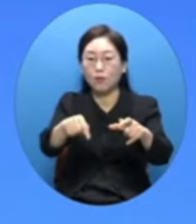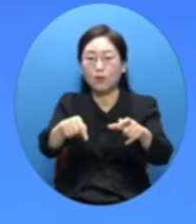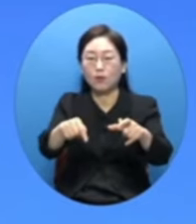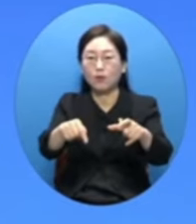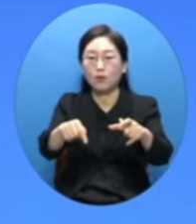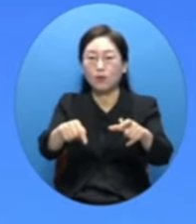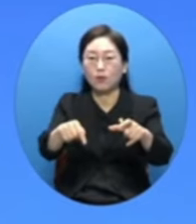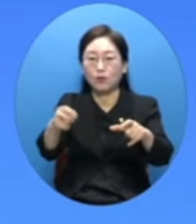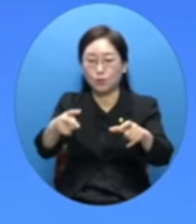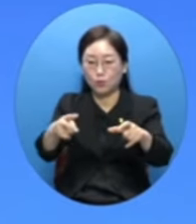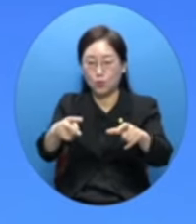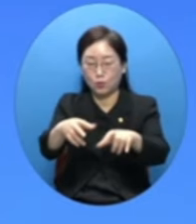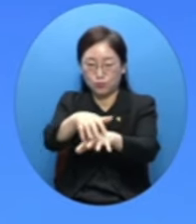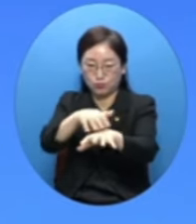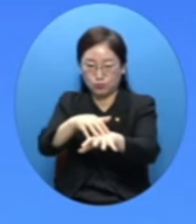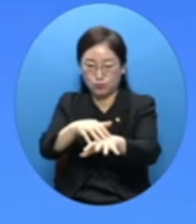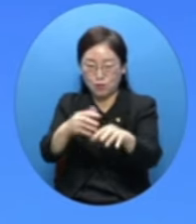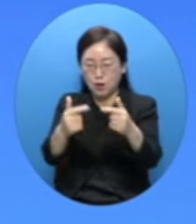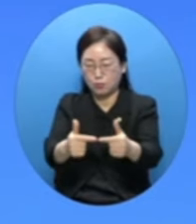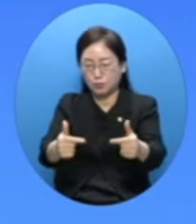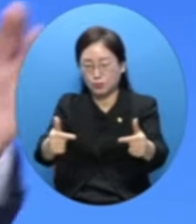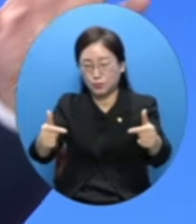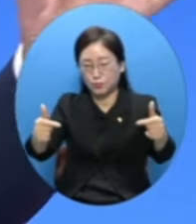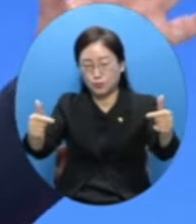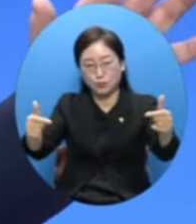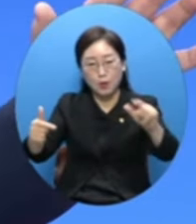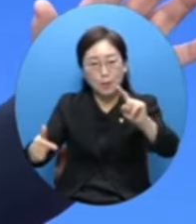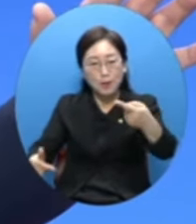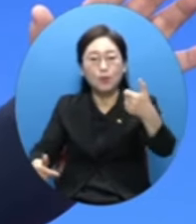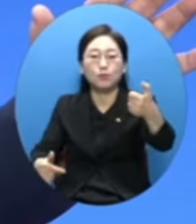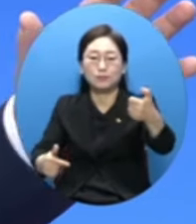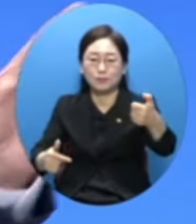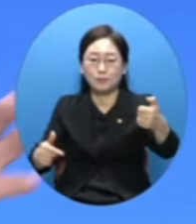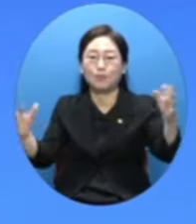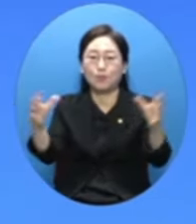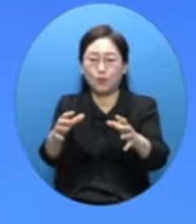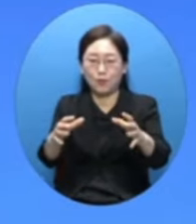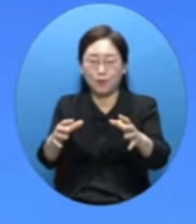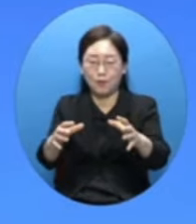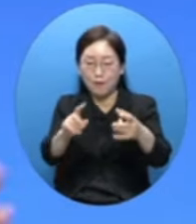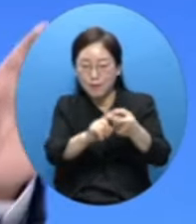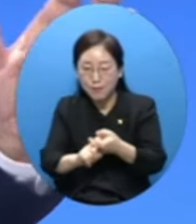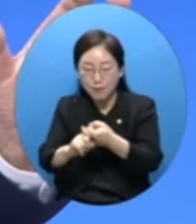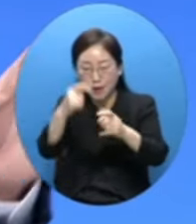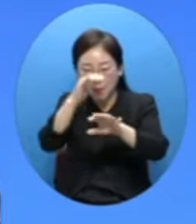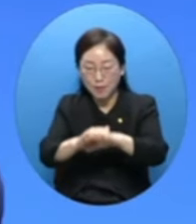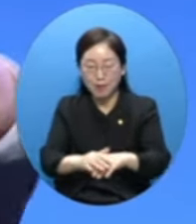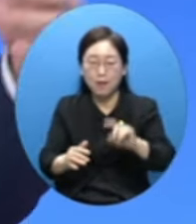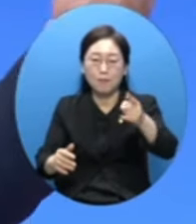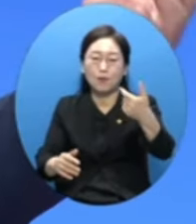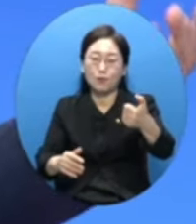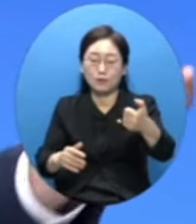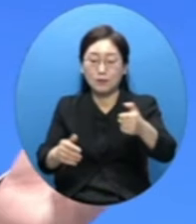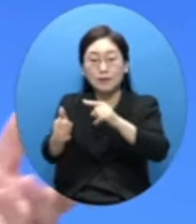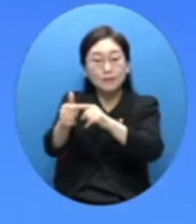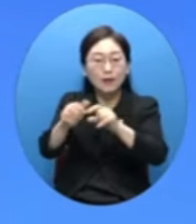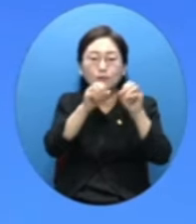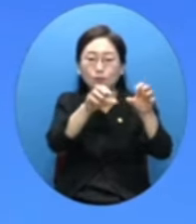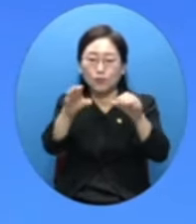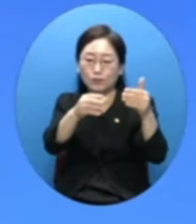조를 부 부흥시켰습니다 조다 예배를 드리면 50명 뭐예요 다 그분이 전도한